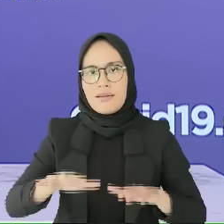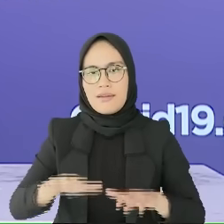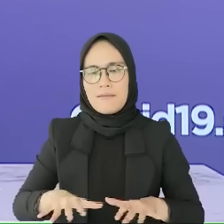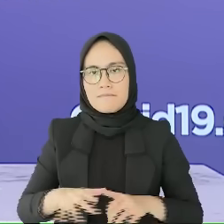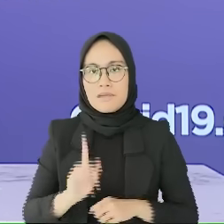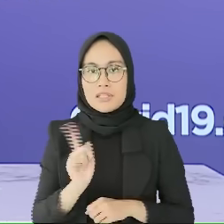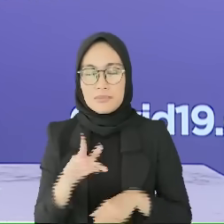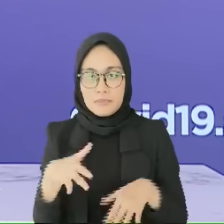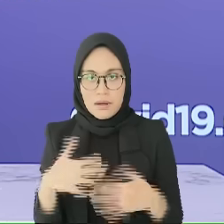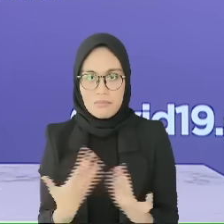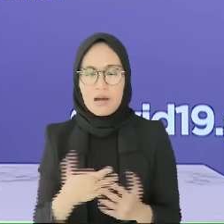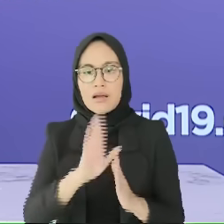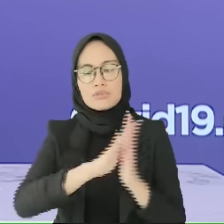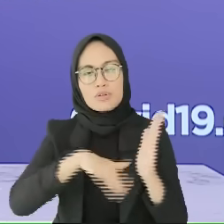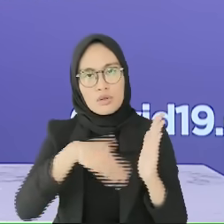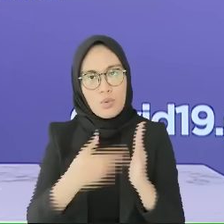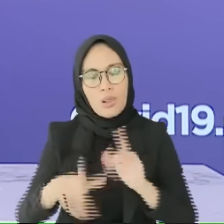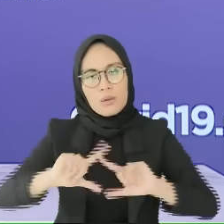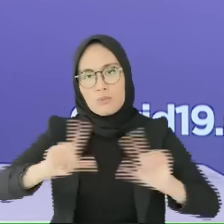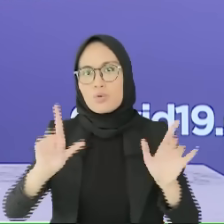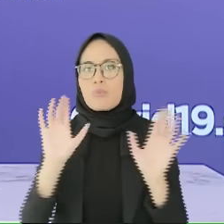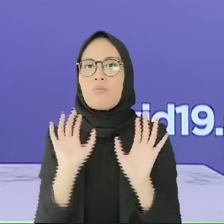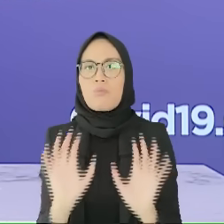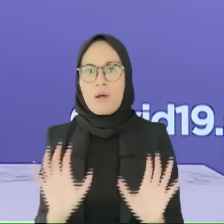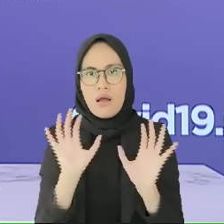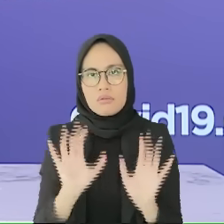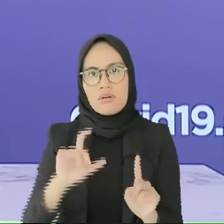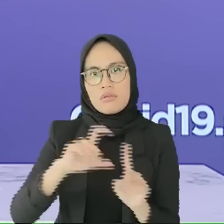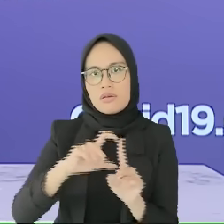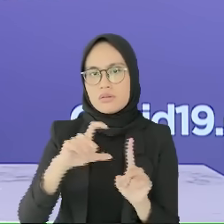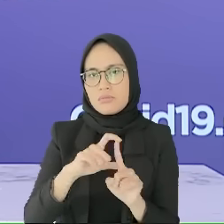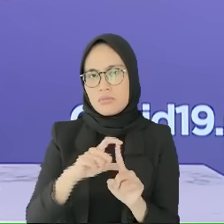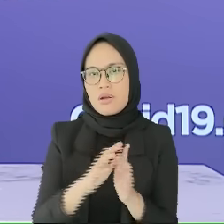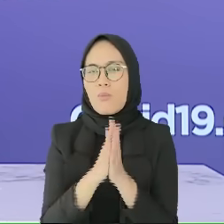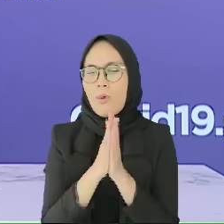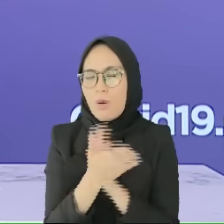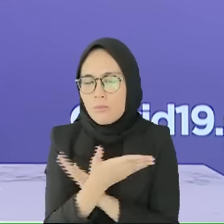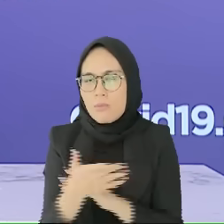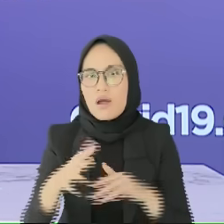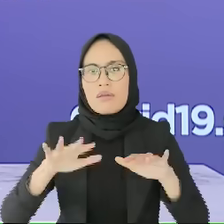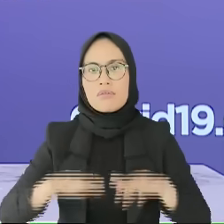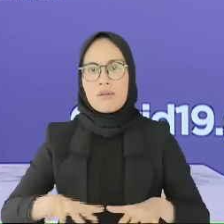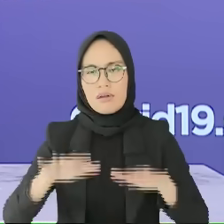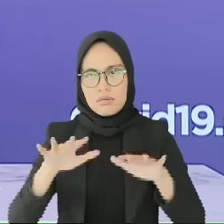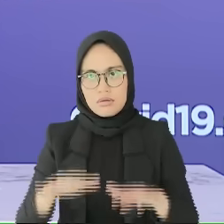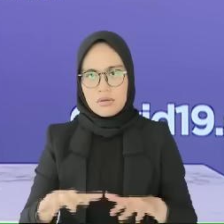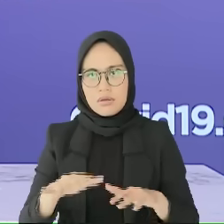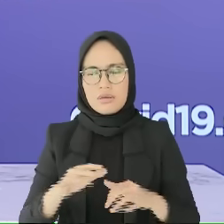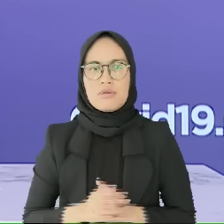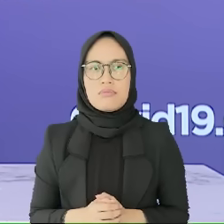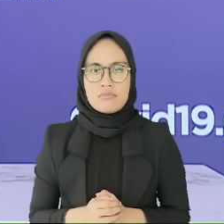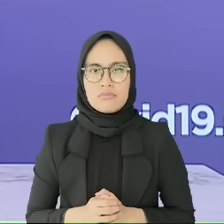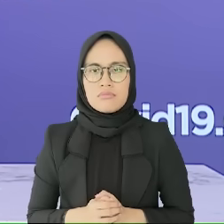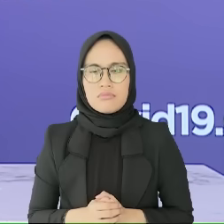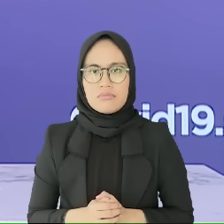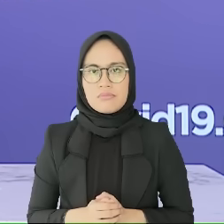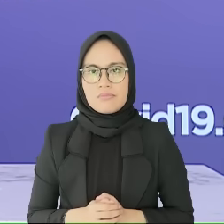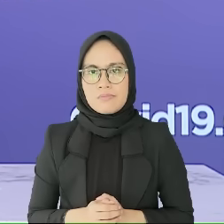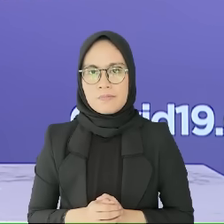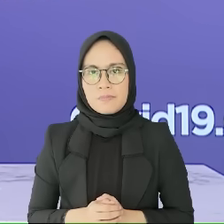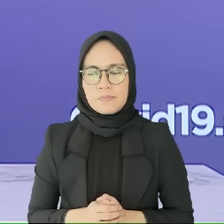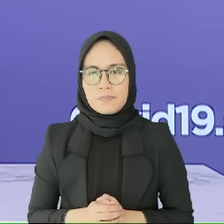dan pelaksanaan kegiatan besar di masyarakat di dalam negeri. Walaupun terdapat gelombang baru di beberapa negara lain di